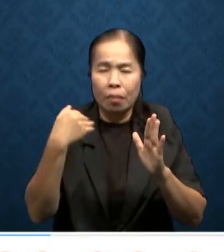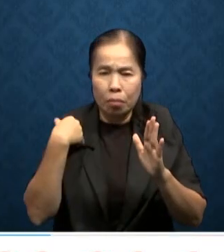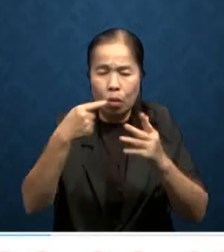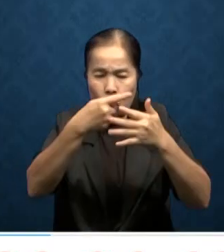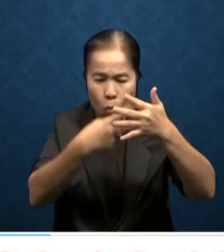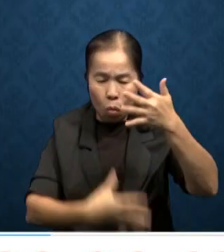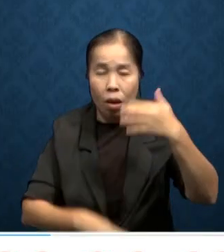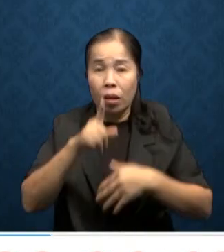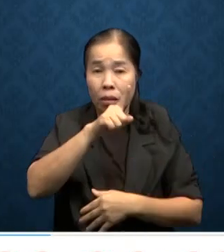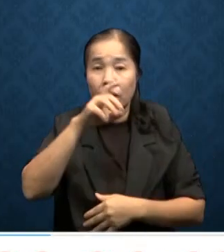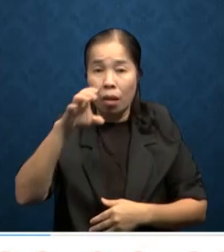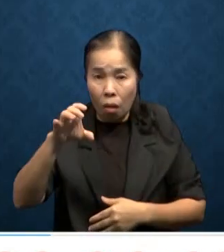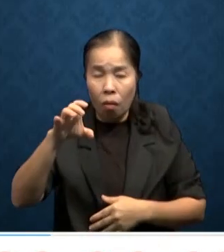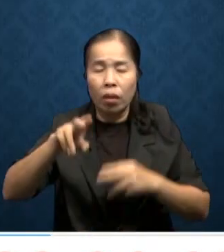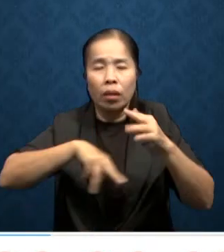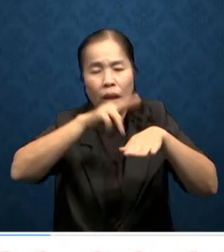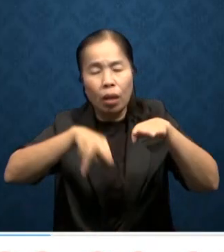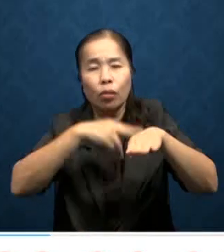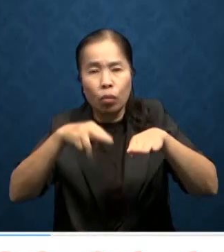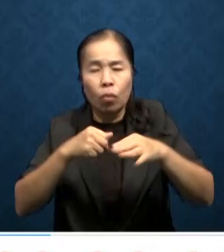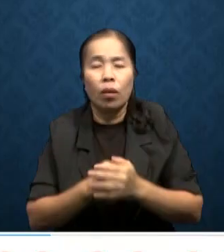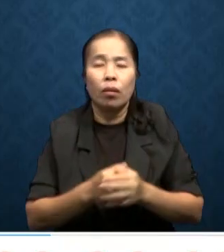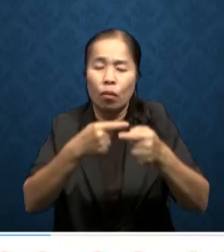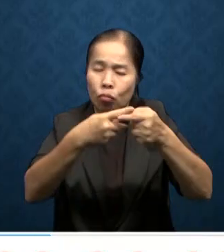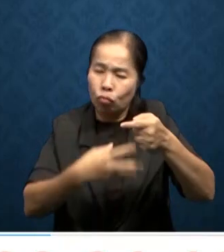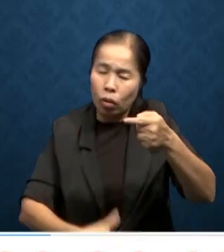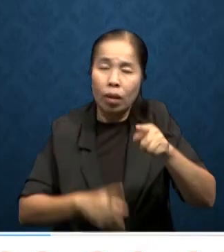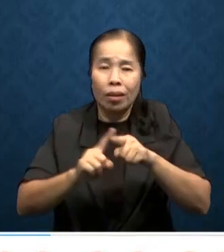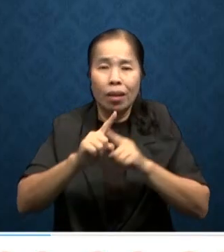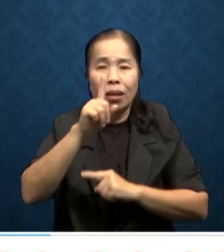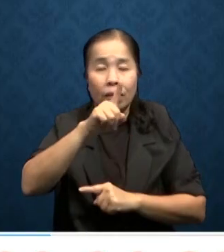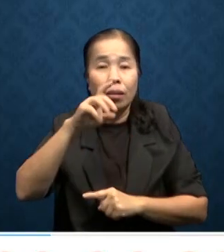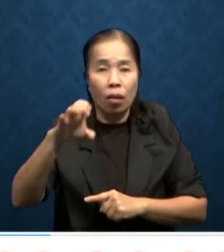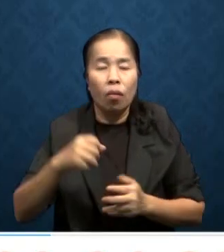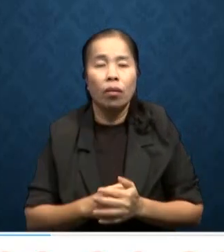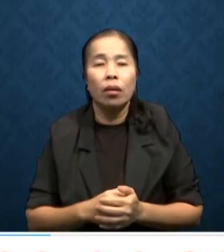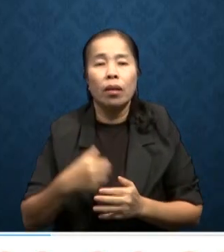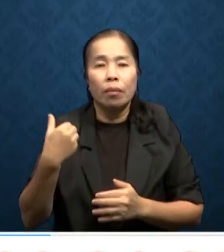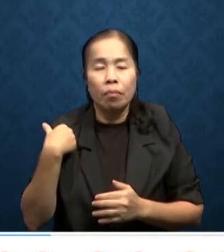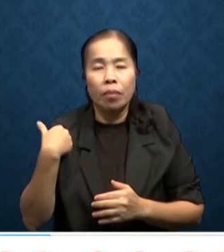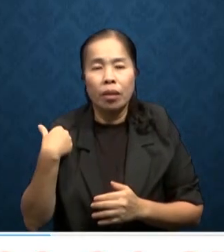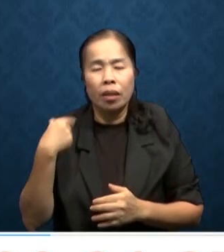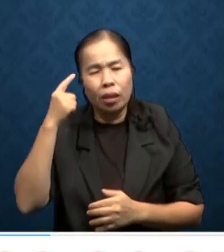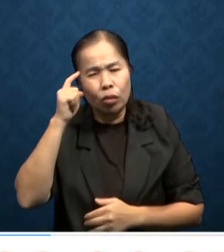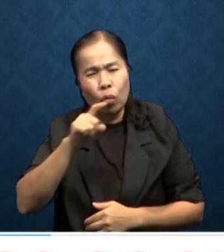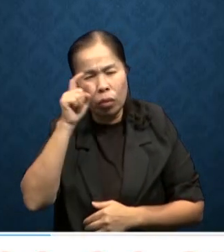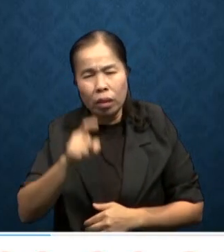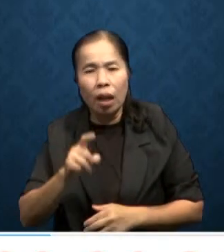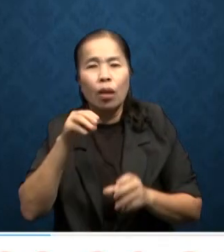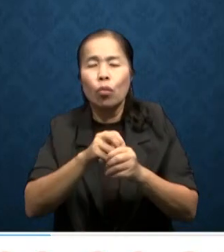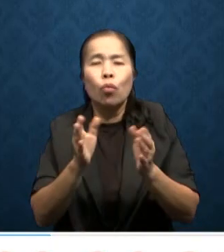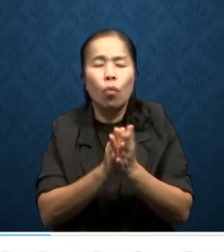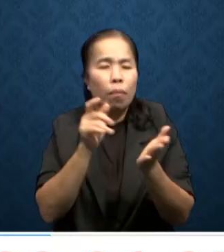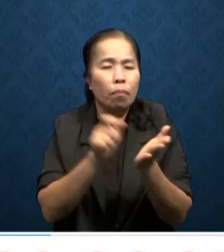เนี่ย 100รายการเลยนะคะและประเด็นอุอุปกรณ์รายการต่างๆที่ตั้งข้อสงสัยก็ล้วนถูกระบุ